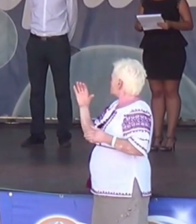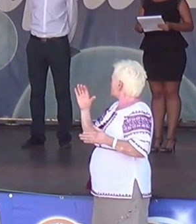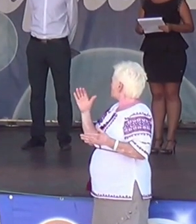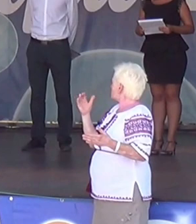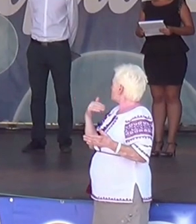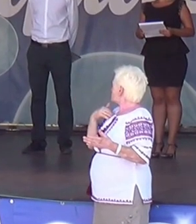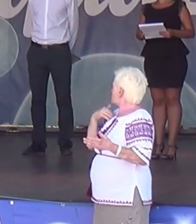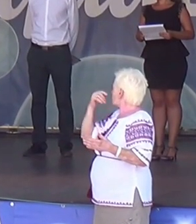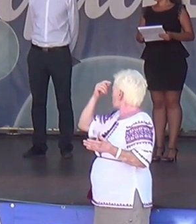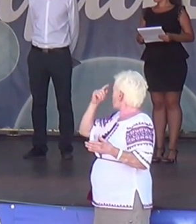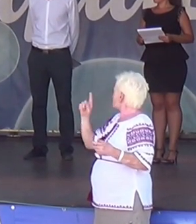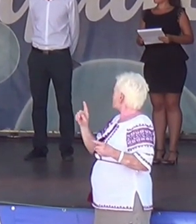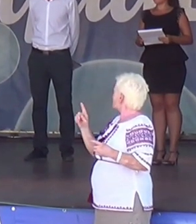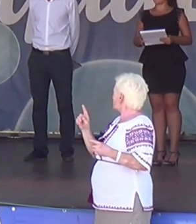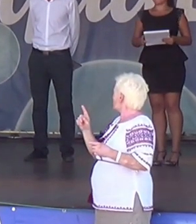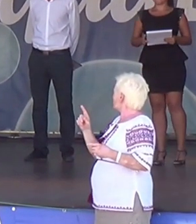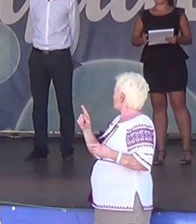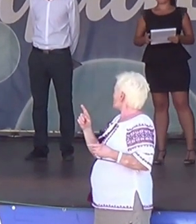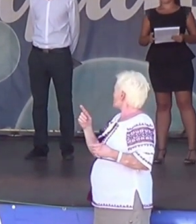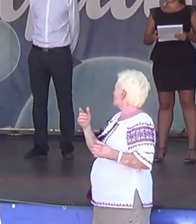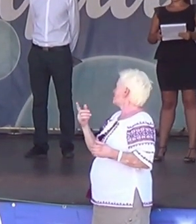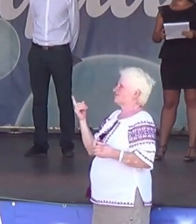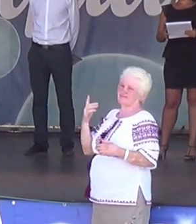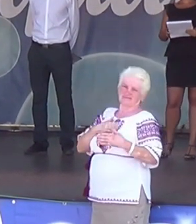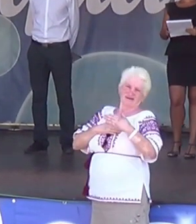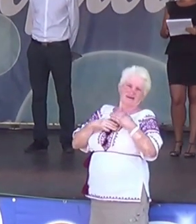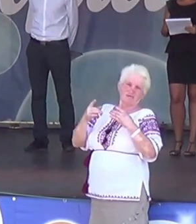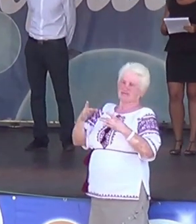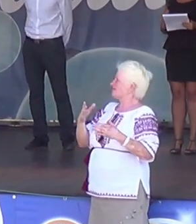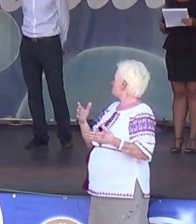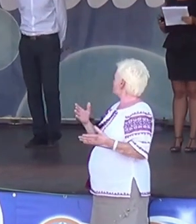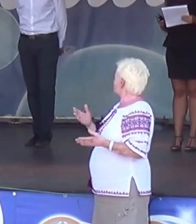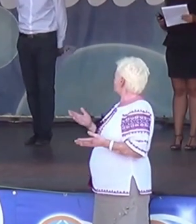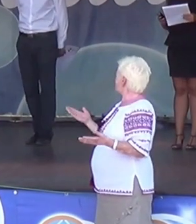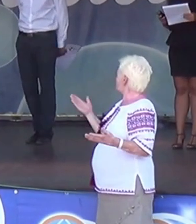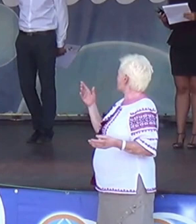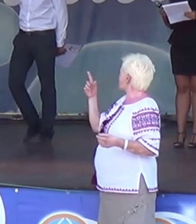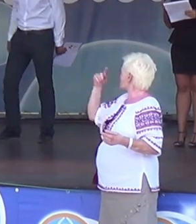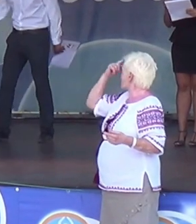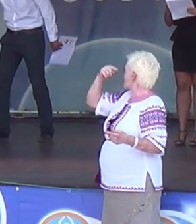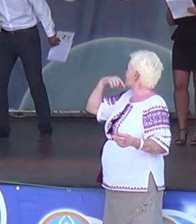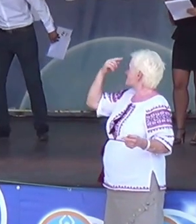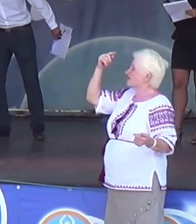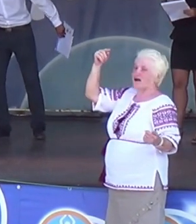я должен еще лучше работать, так как я теперь в национальной одежде. Спасибо.